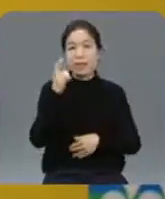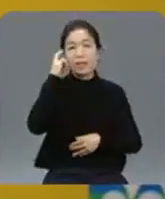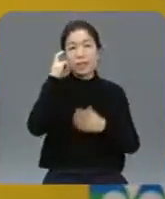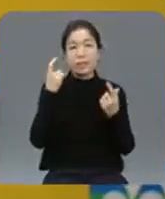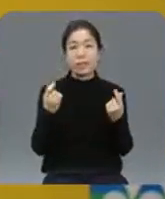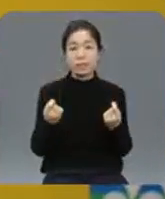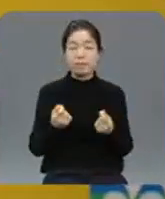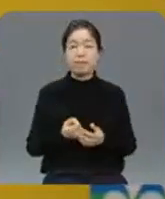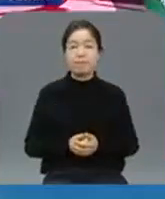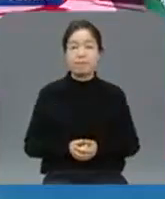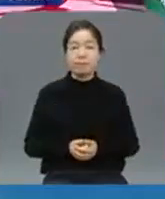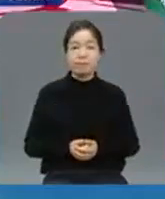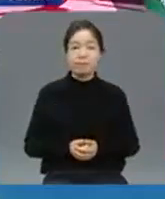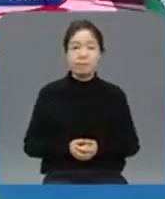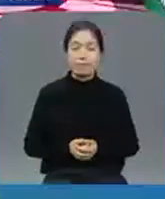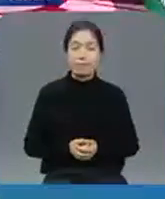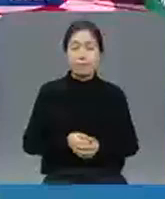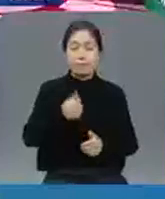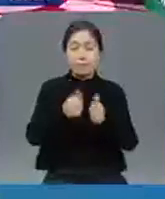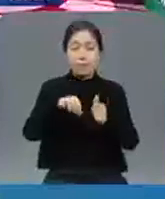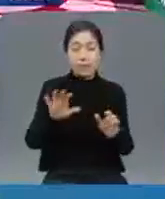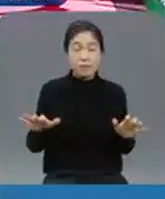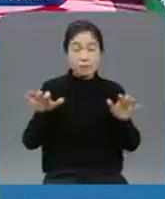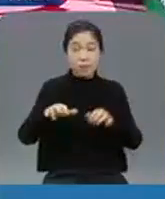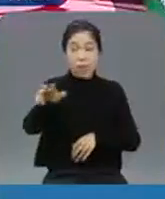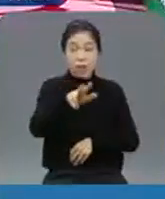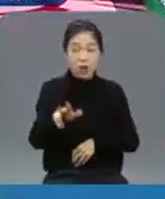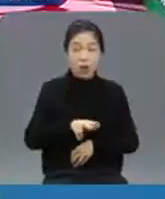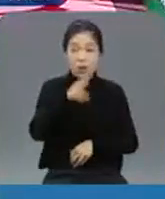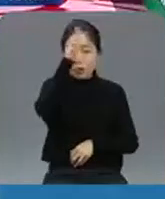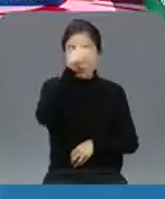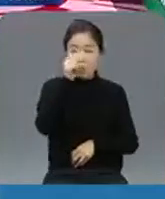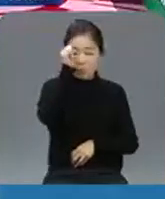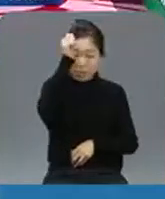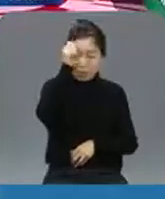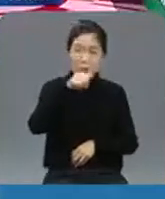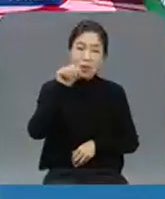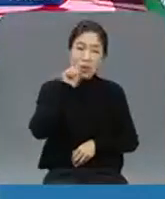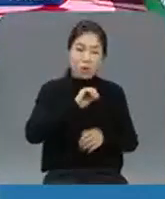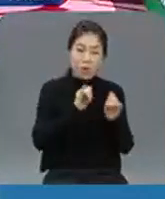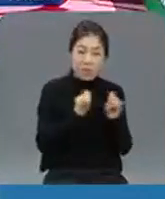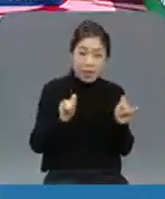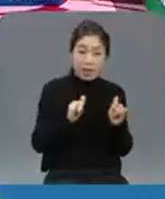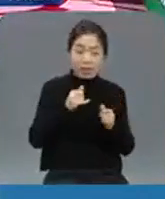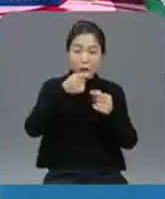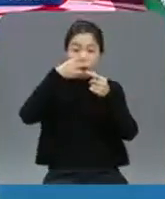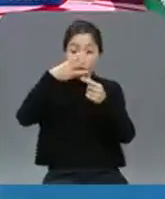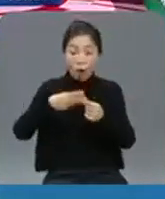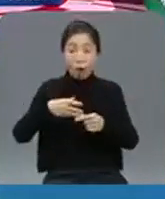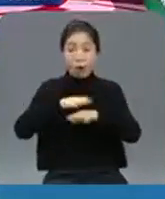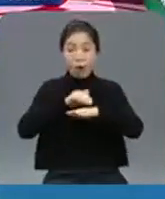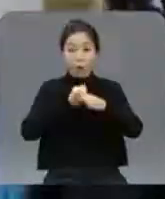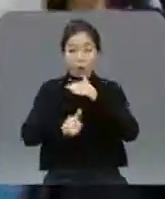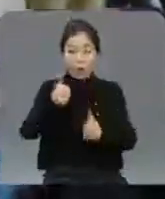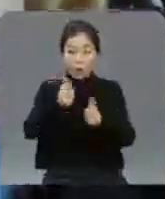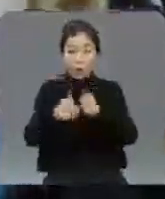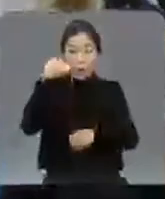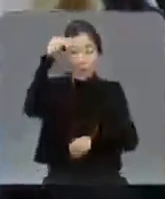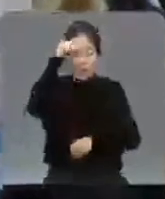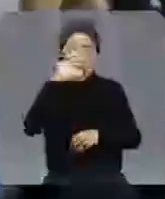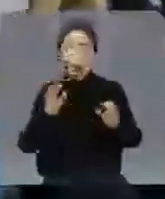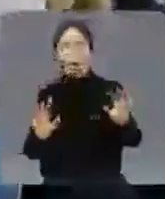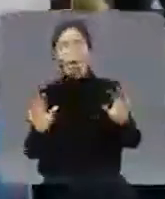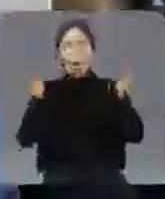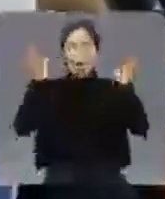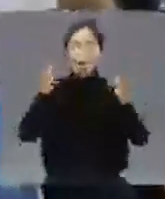중요하다고 보고 있고요 경기장을 찾은 전국의 배드민턴 동호인들은 정상급 선수들의 경기관람 흥분을